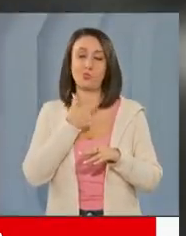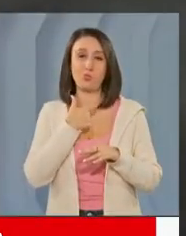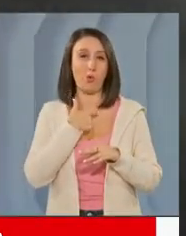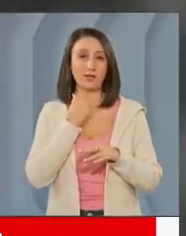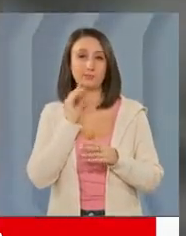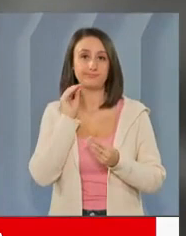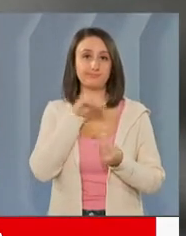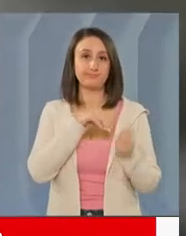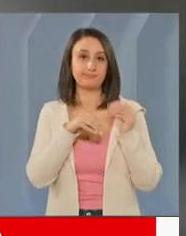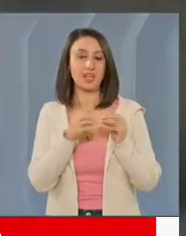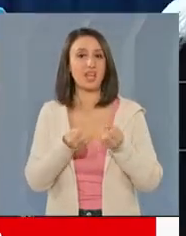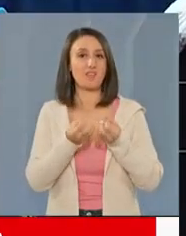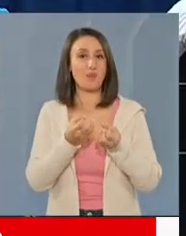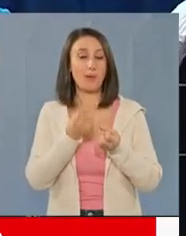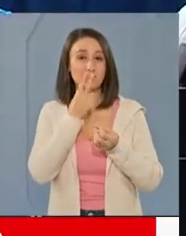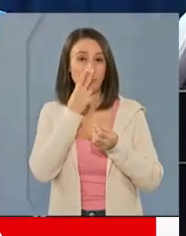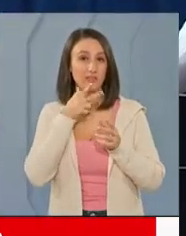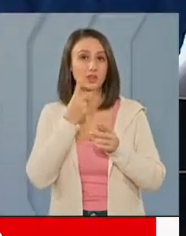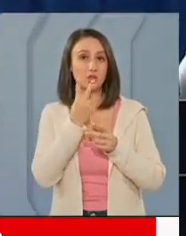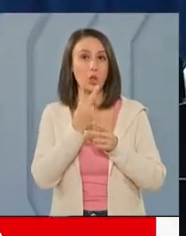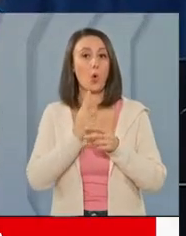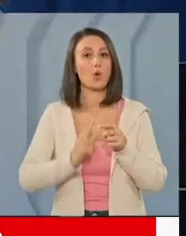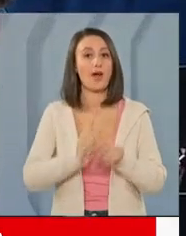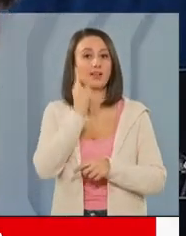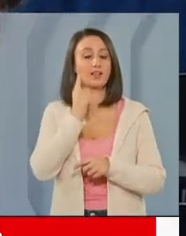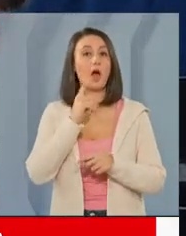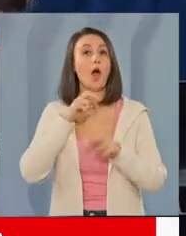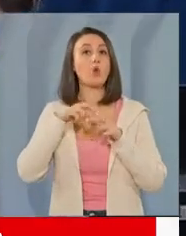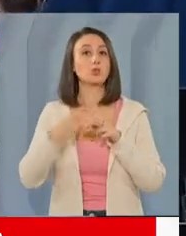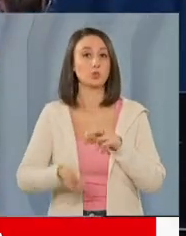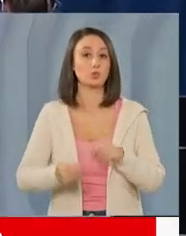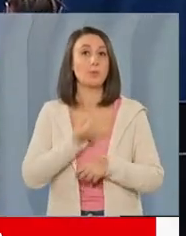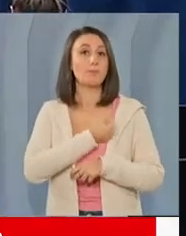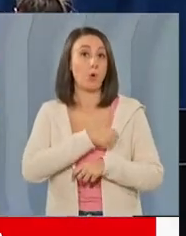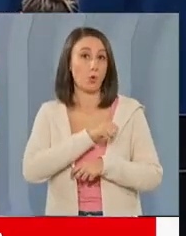informațiile privind două rachete rusești care ar fi căzut în Polonia